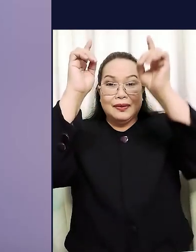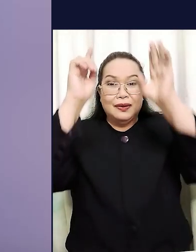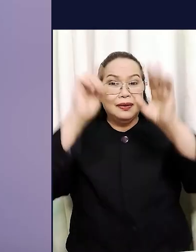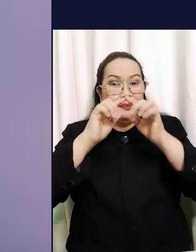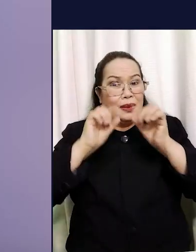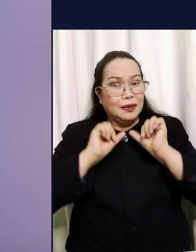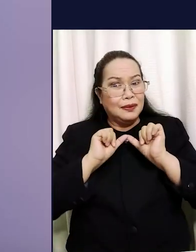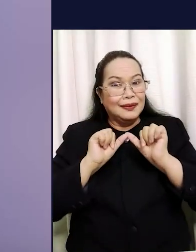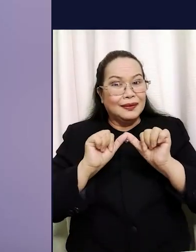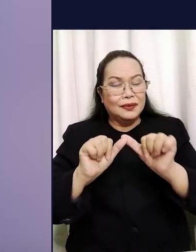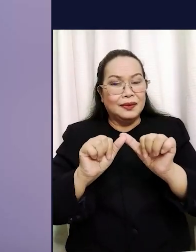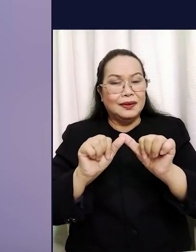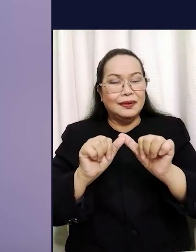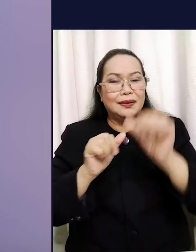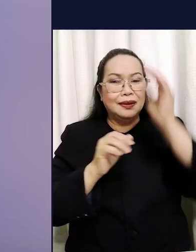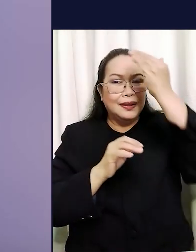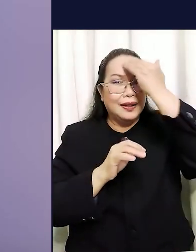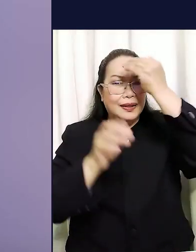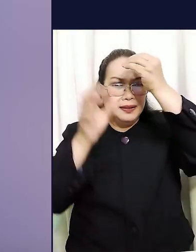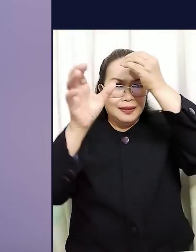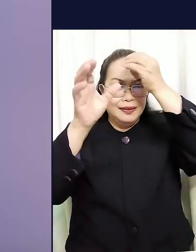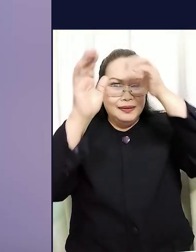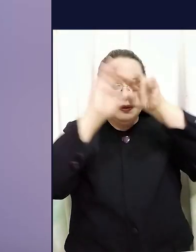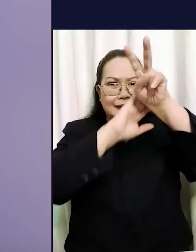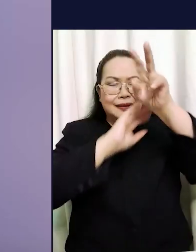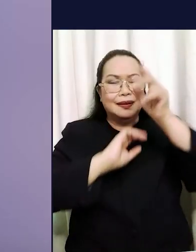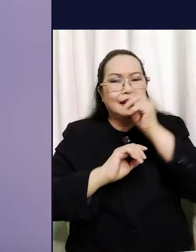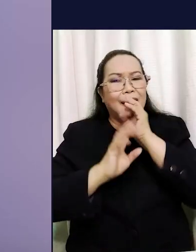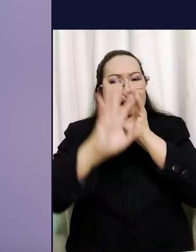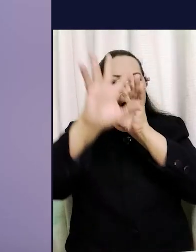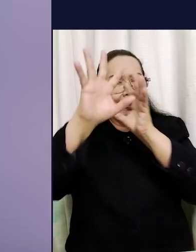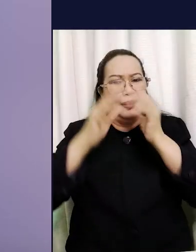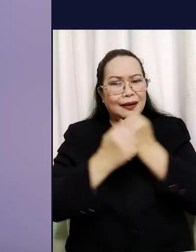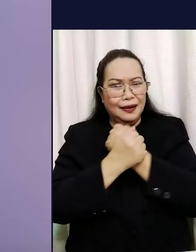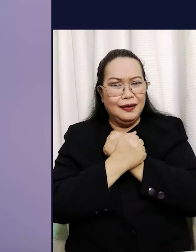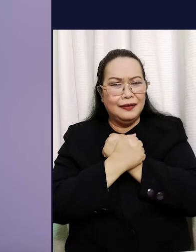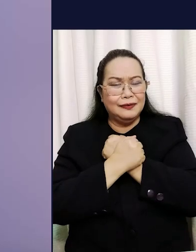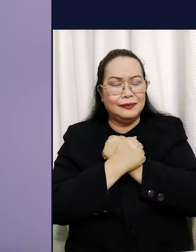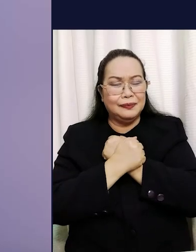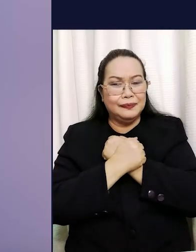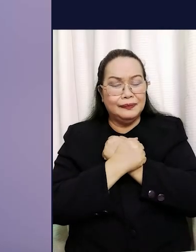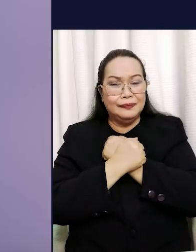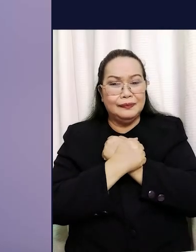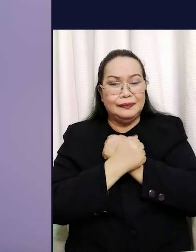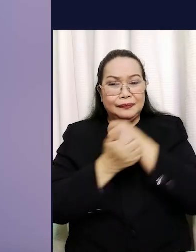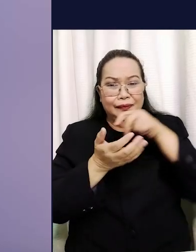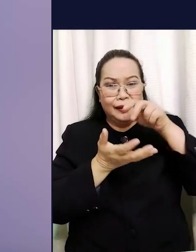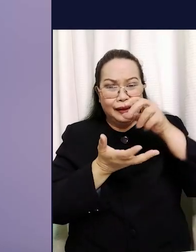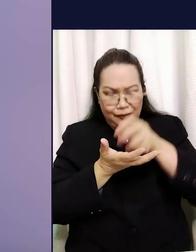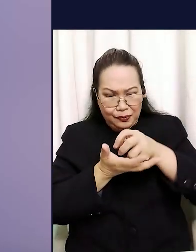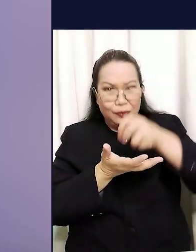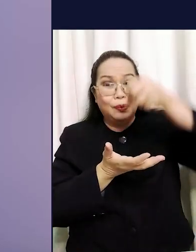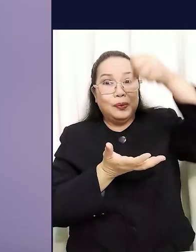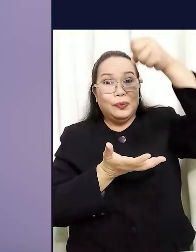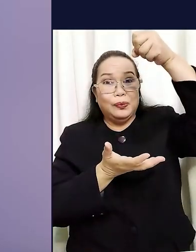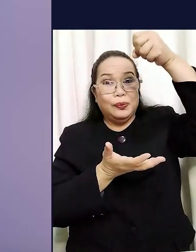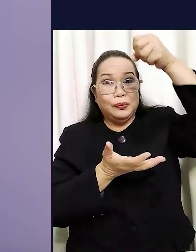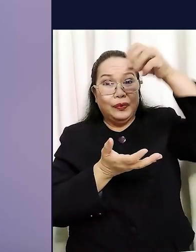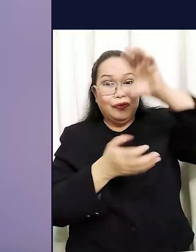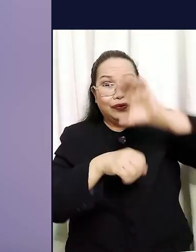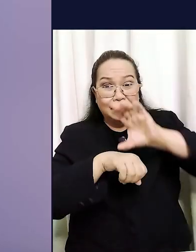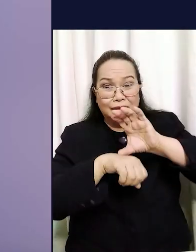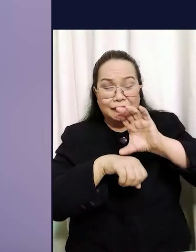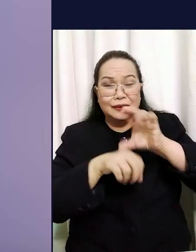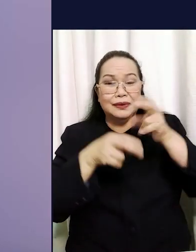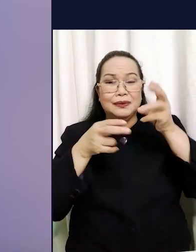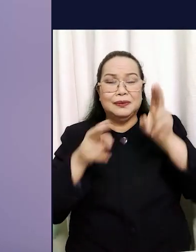na believer, nandun na, sabihin na natin, nandun na sa presence ng Panginoon, pero nagpapatuloy pa rin yung knowledge, prophecy, and tongues, and